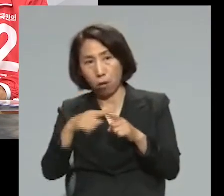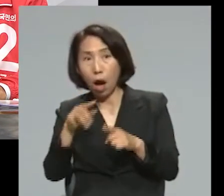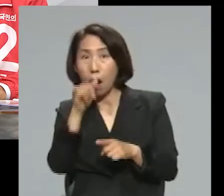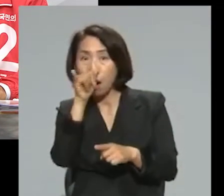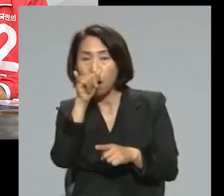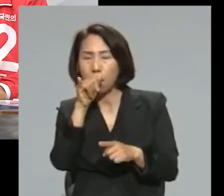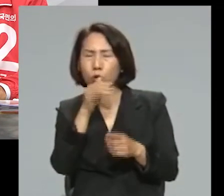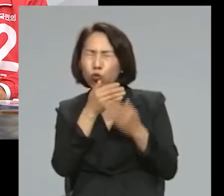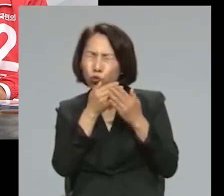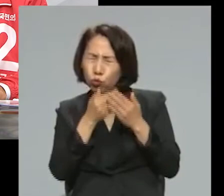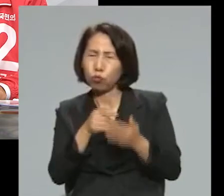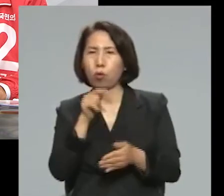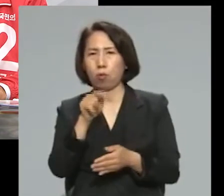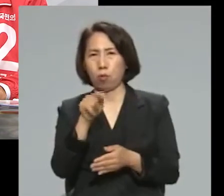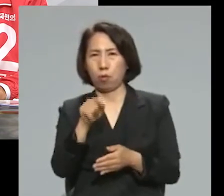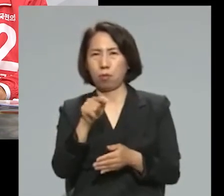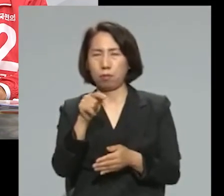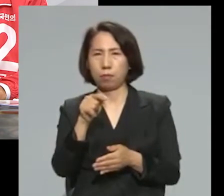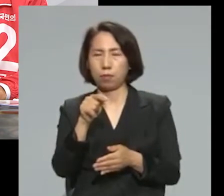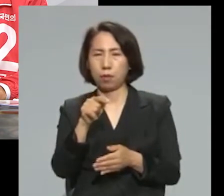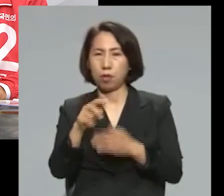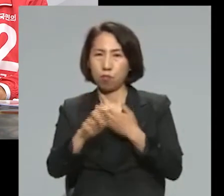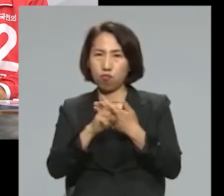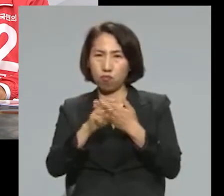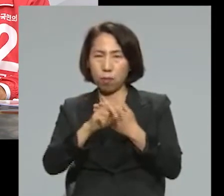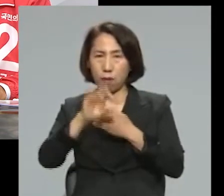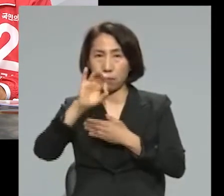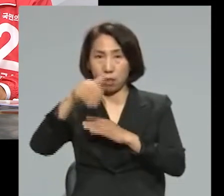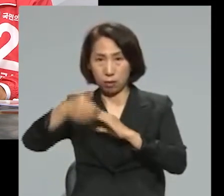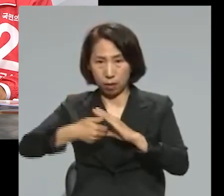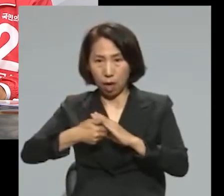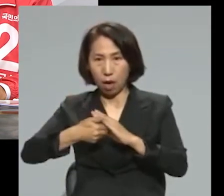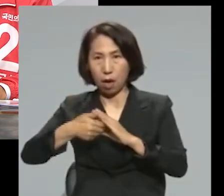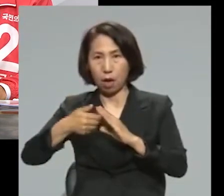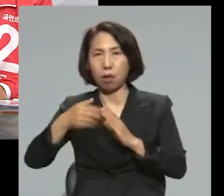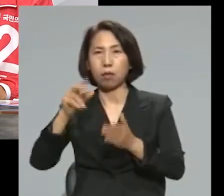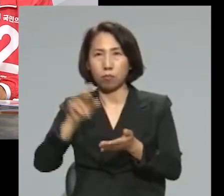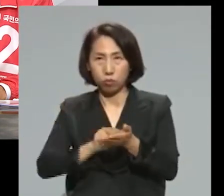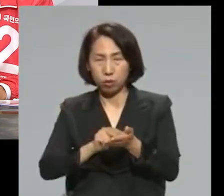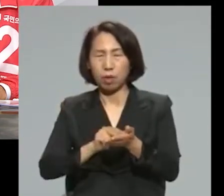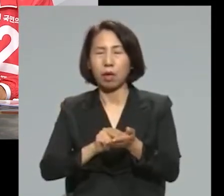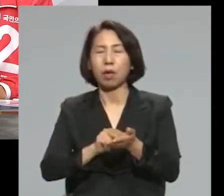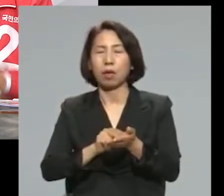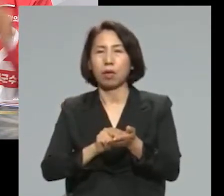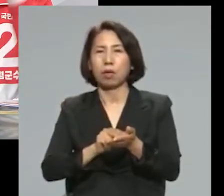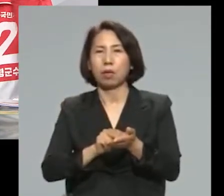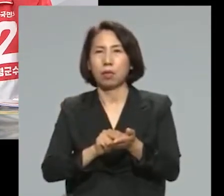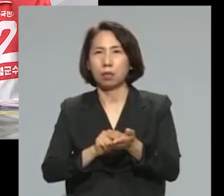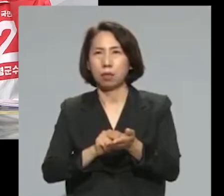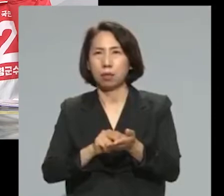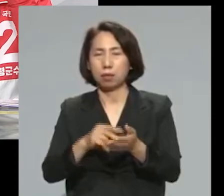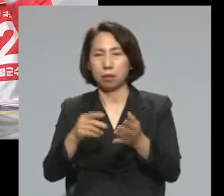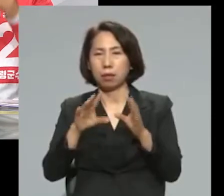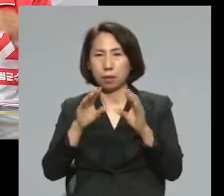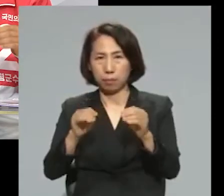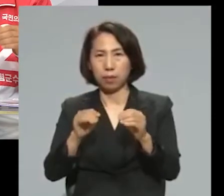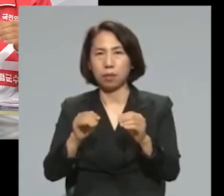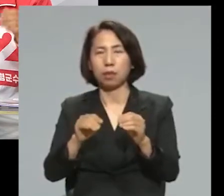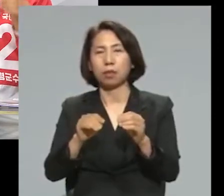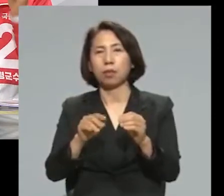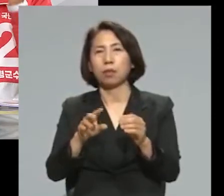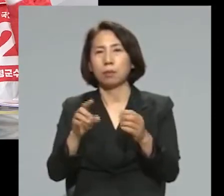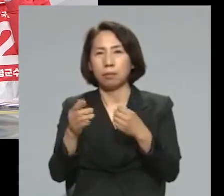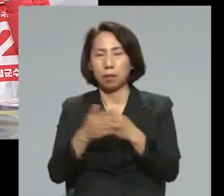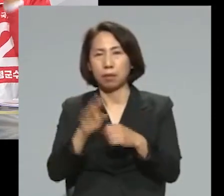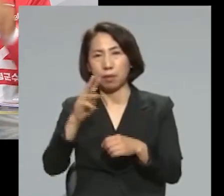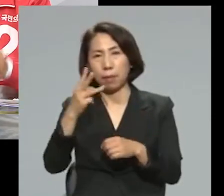아주 중요하게 다루는 일로서 부정청탁 및 후보의 금품 답변 등 시간도 고려해 주십시오. 예. 금지에 관한 법률 위반으로